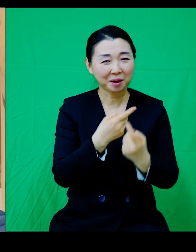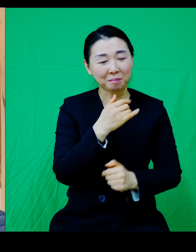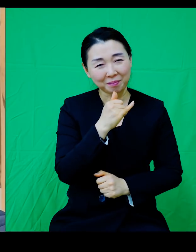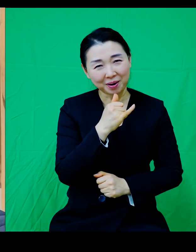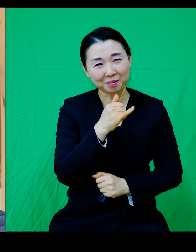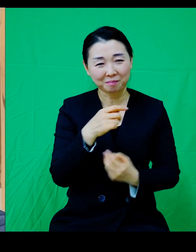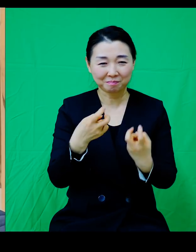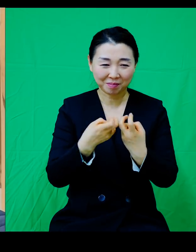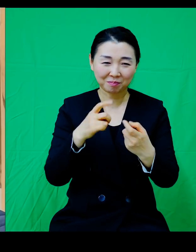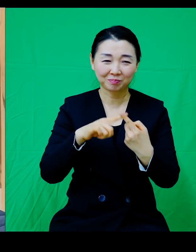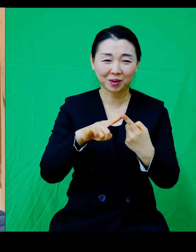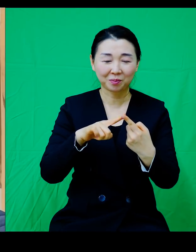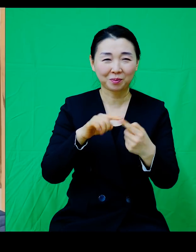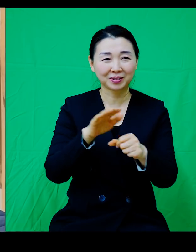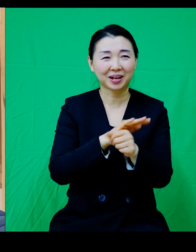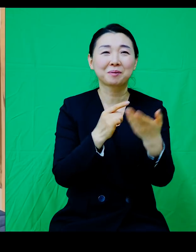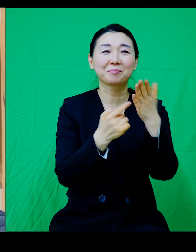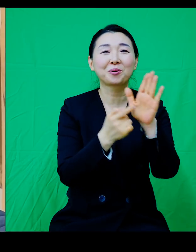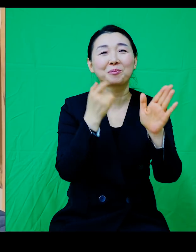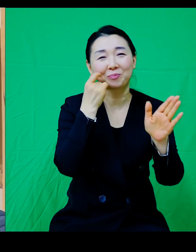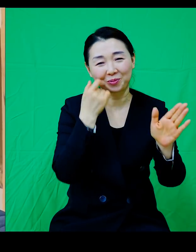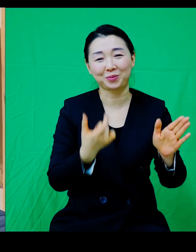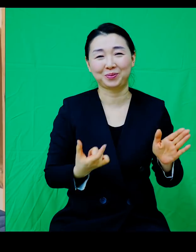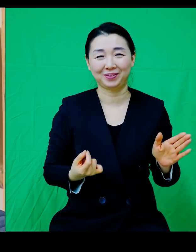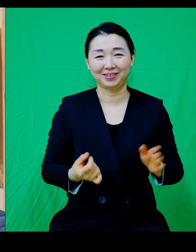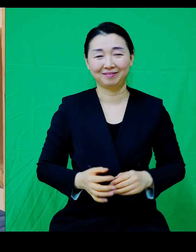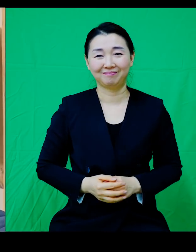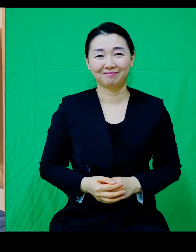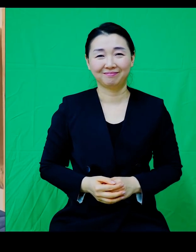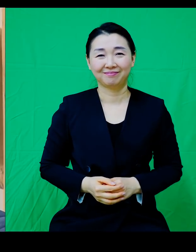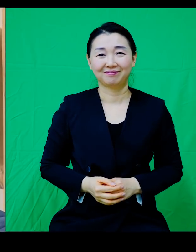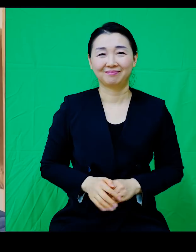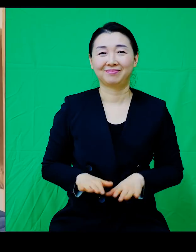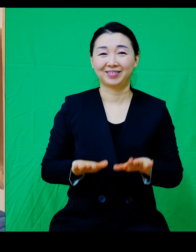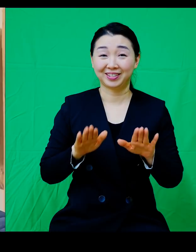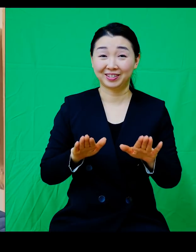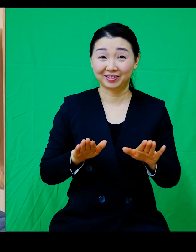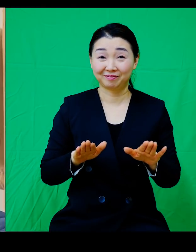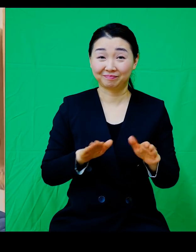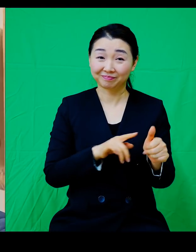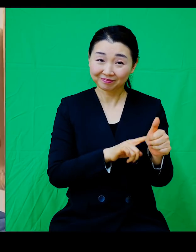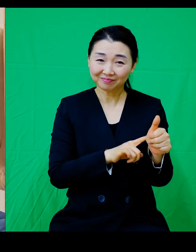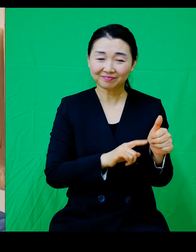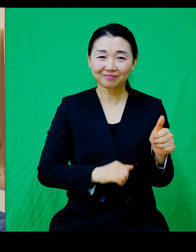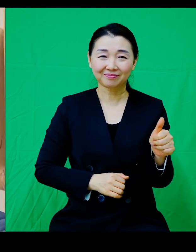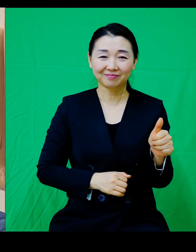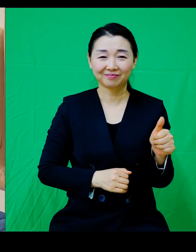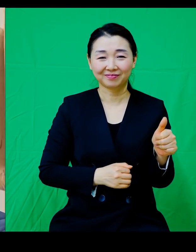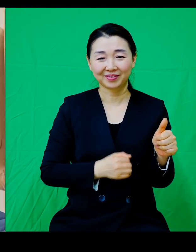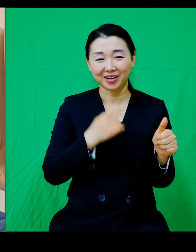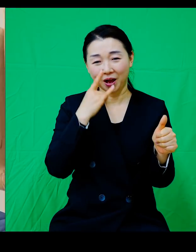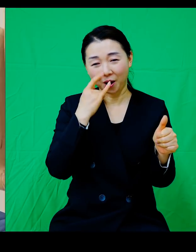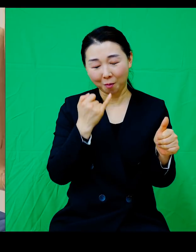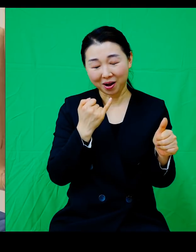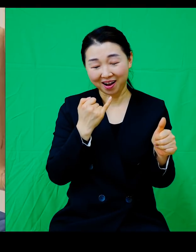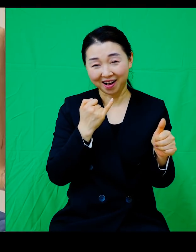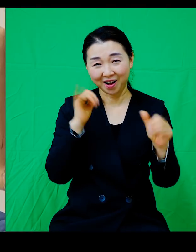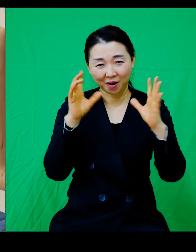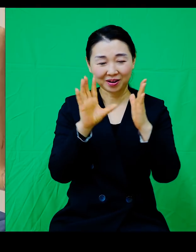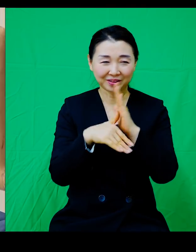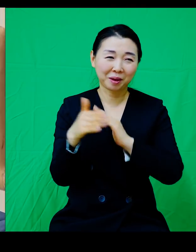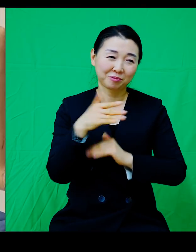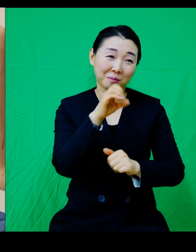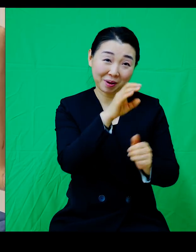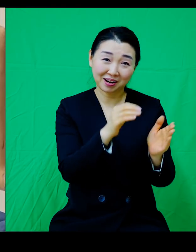있는 방법으로 많이 못 전해준 것 같아. 그래서 이제는 진유가 맨날 엄마가 어렸을